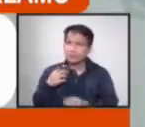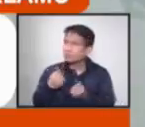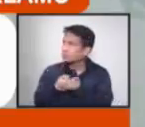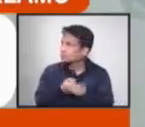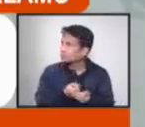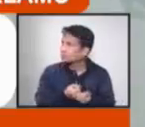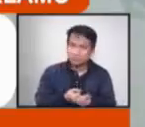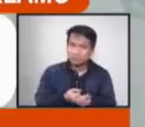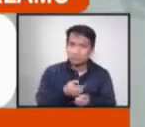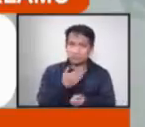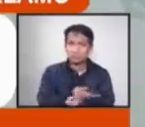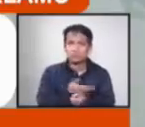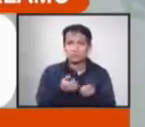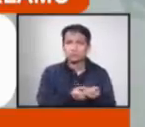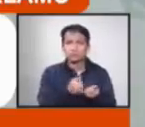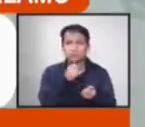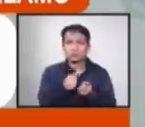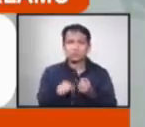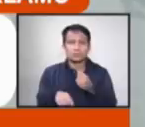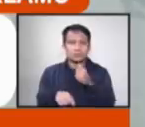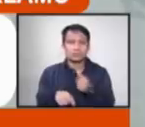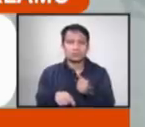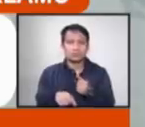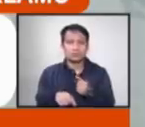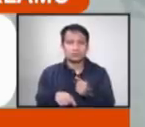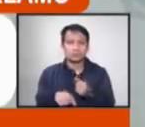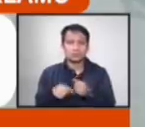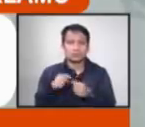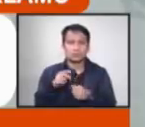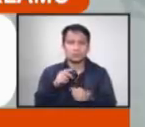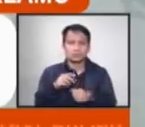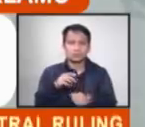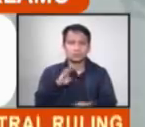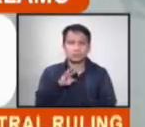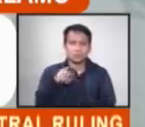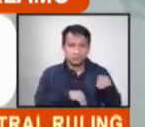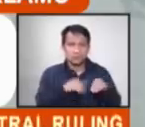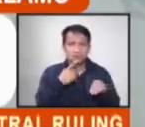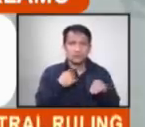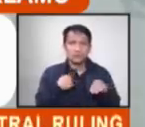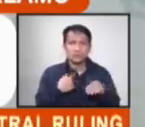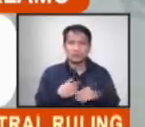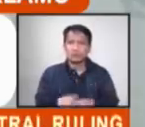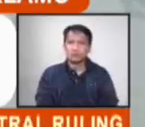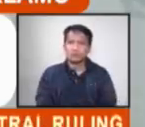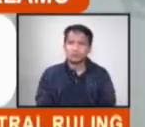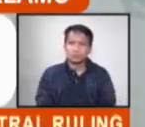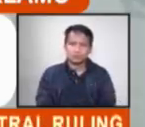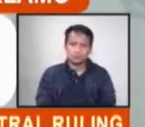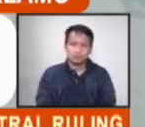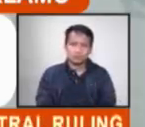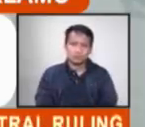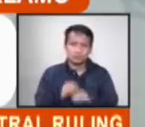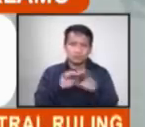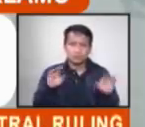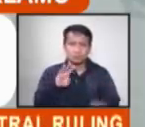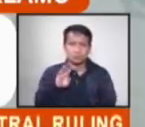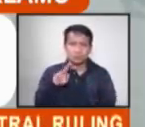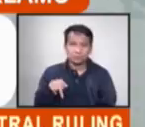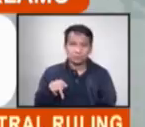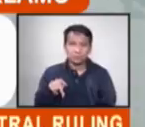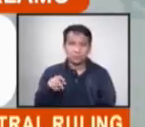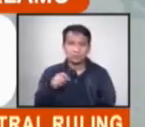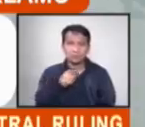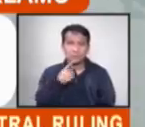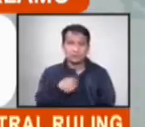sustentahan mo yung mga anak mo. Hindi naman kailangan kuhanin mo yung 4-piece ninyo. Sandali lang. Ang inaano kasi namin, yung 4-piece, hindi naman para